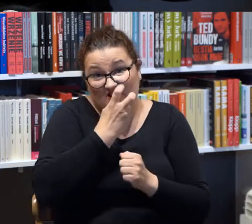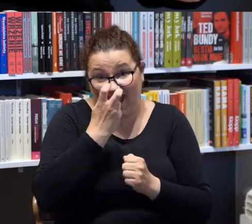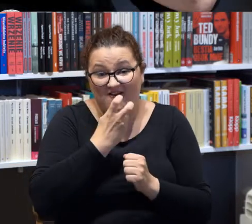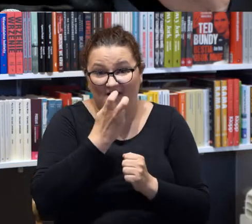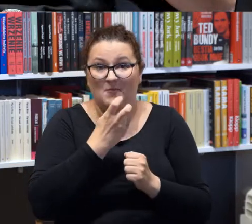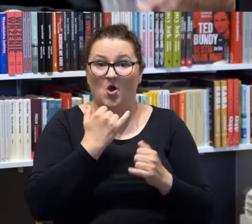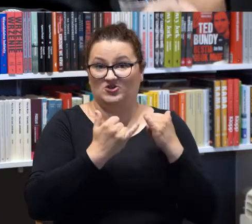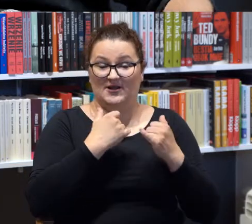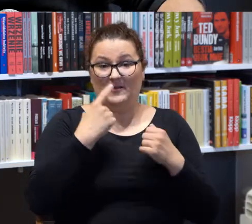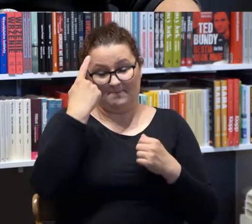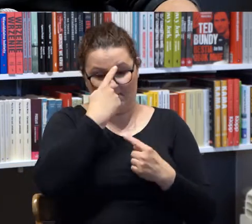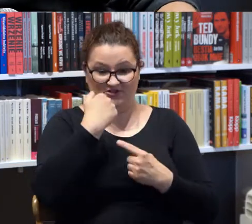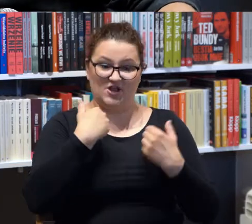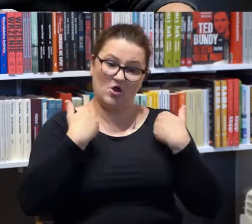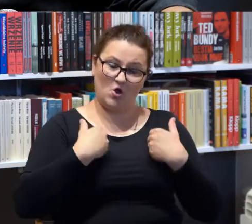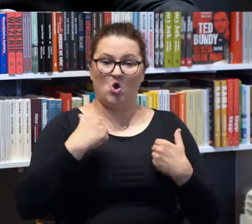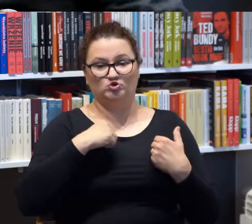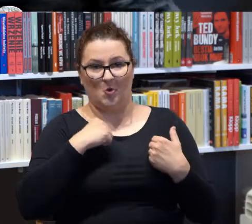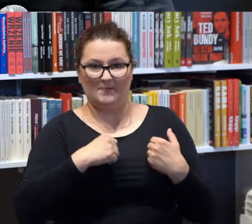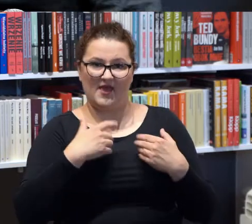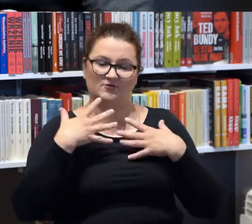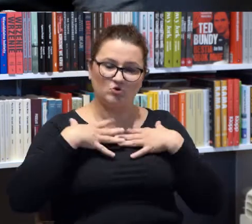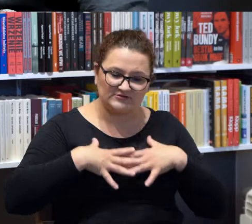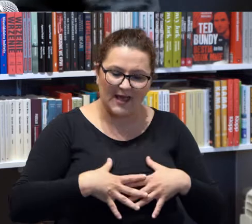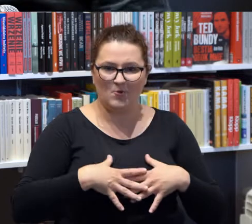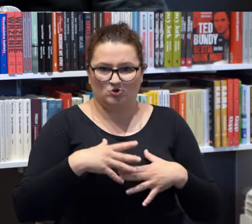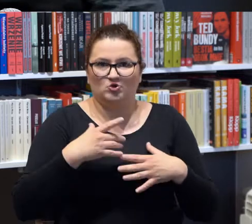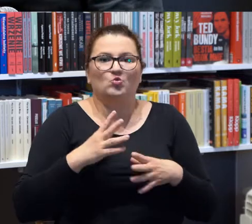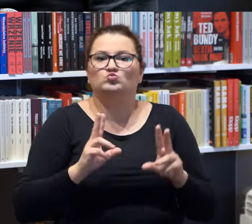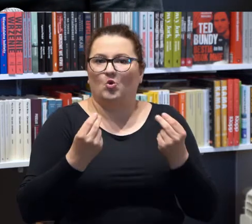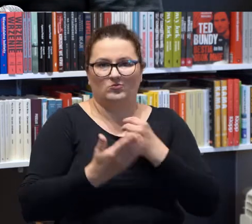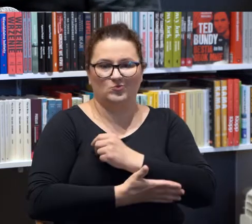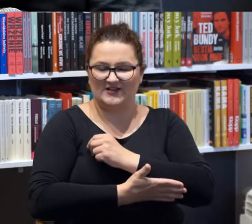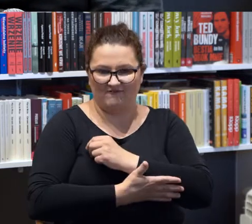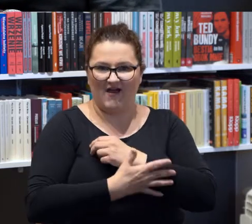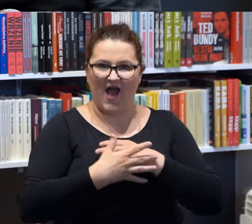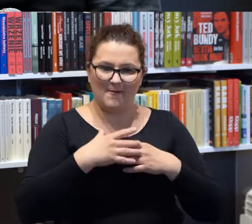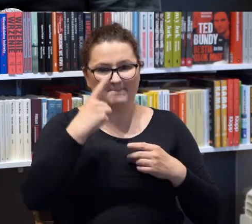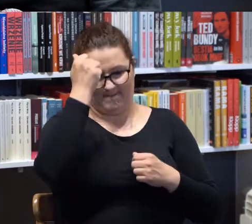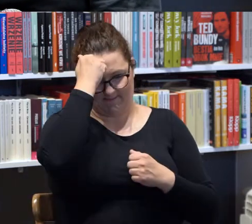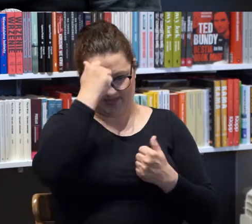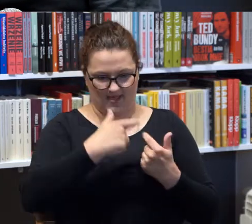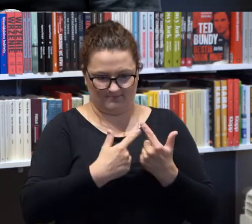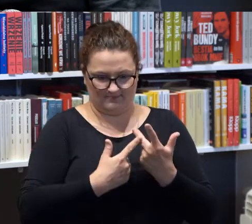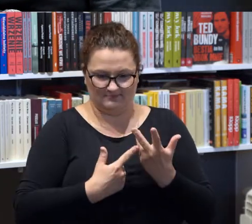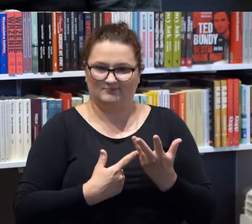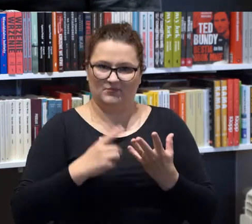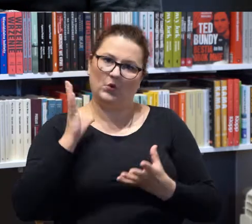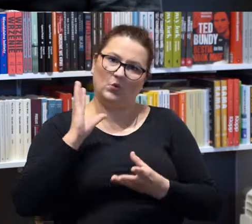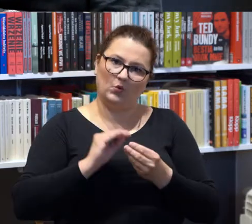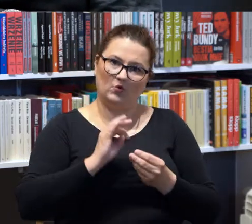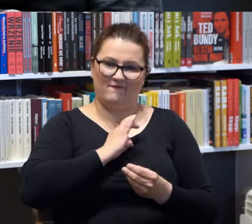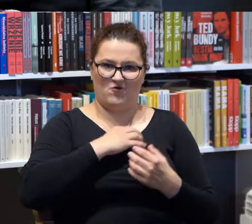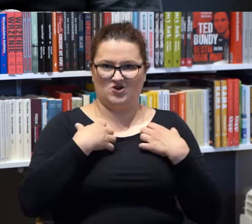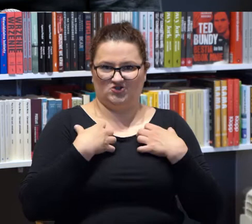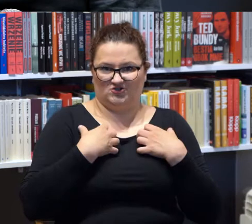pomyślimy o sobie i o swojej tożsamości, no to jest ona utkana właśnie z tego, co my pamiętamy. Nasza to, kim ja jestem sama dla siebie, to jest właśnie ta